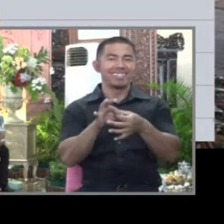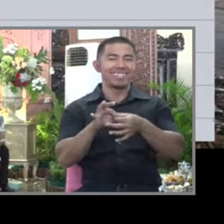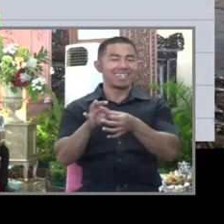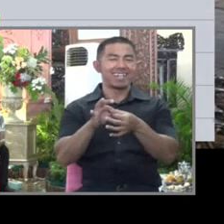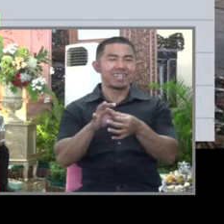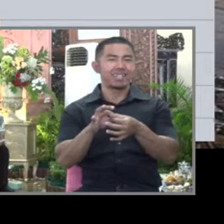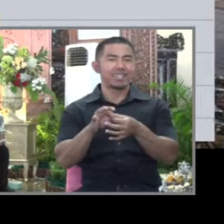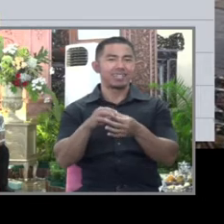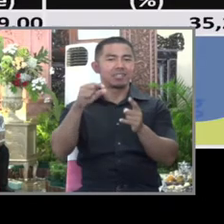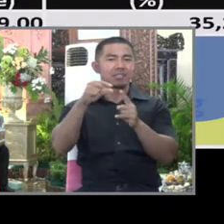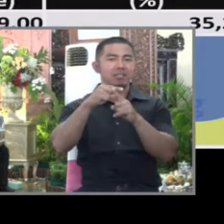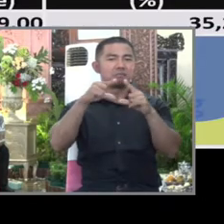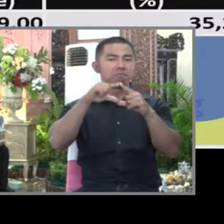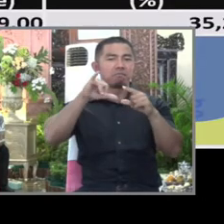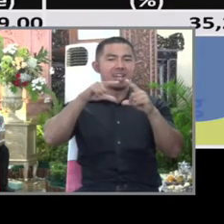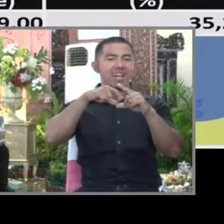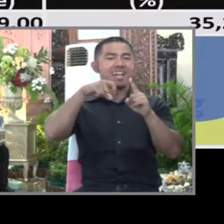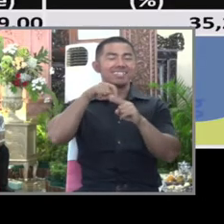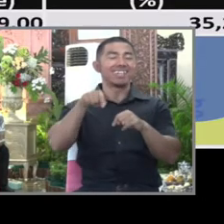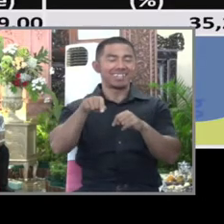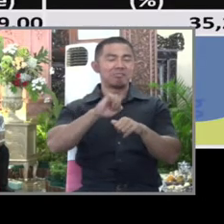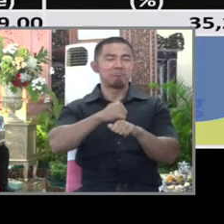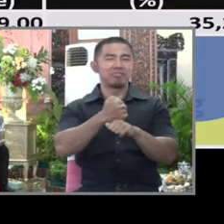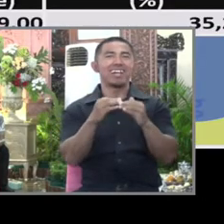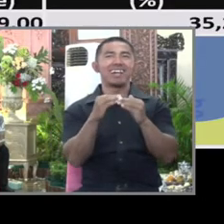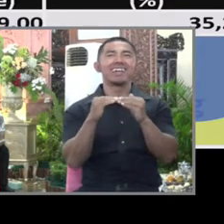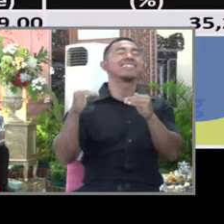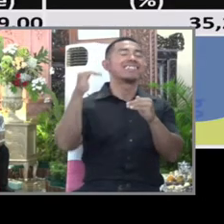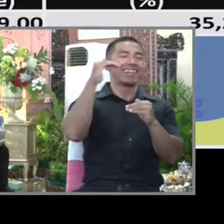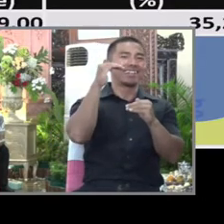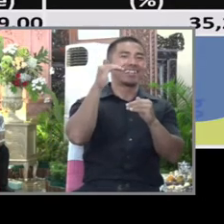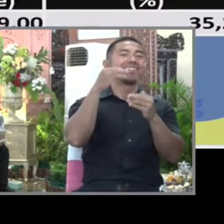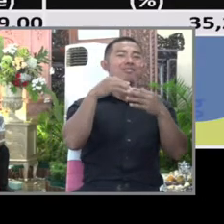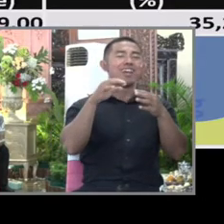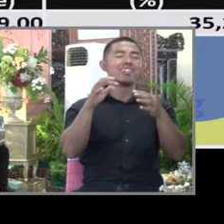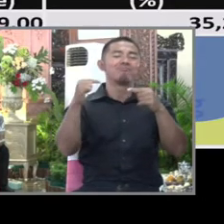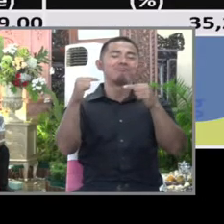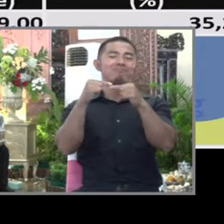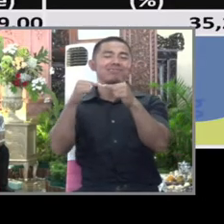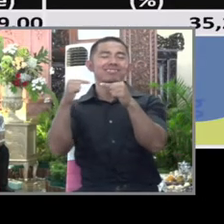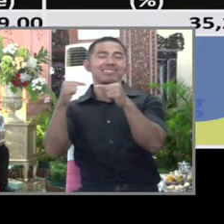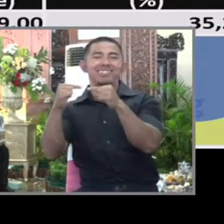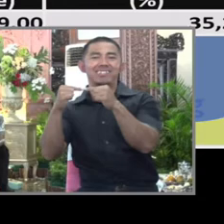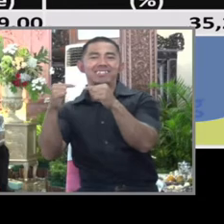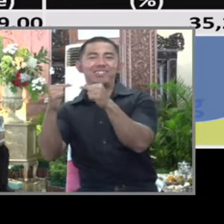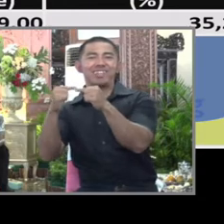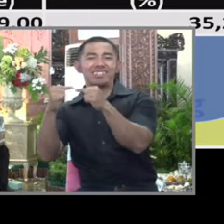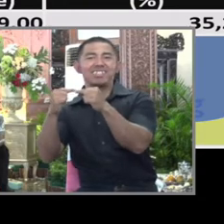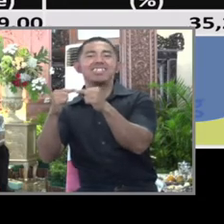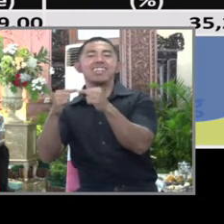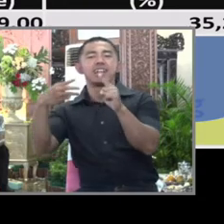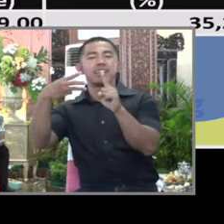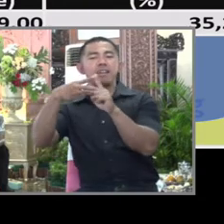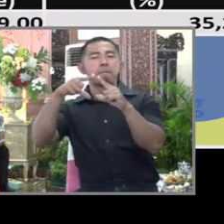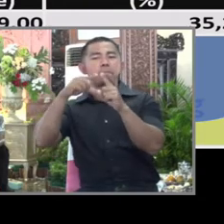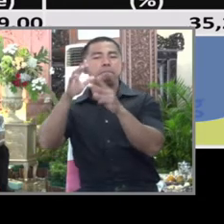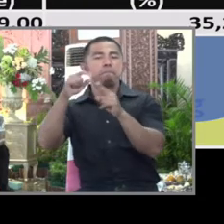pajak online ini nanti akan kita kembangkan dan terkoneksi dengan perbankan masyarakat